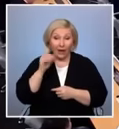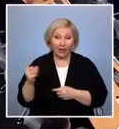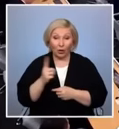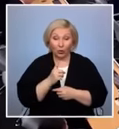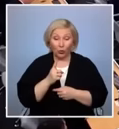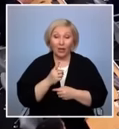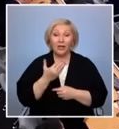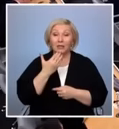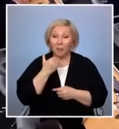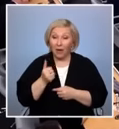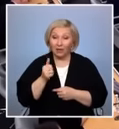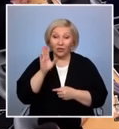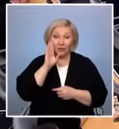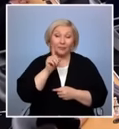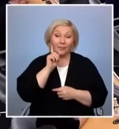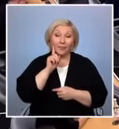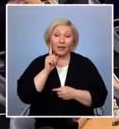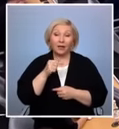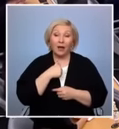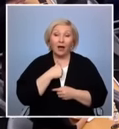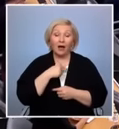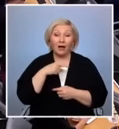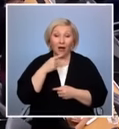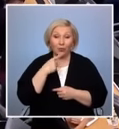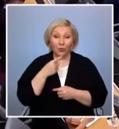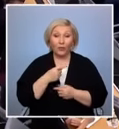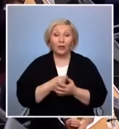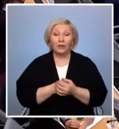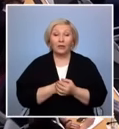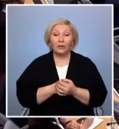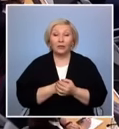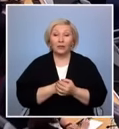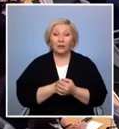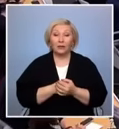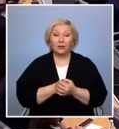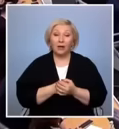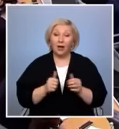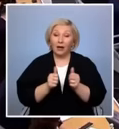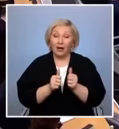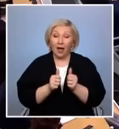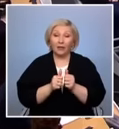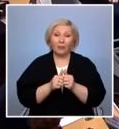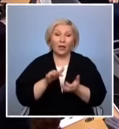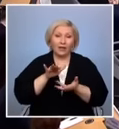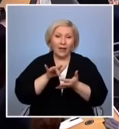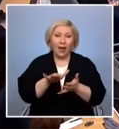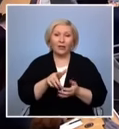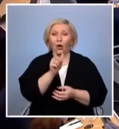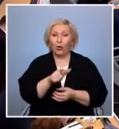он был абсолютно уверен и всем своим соратникам, и публично, и не публично заявлял, что он безусловно остается на второй срок, и он точно